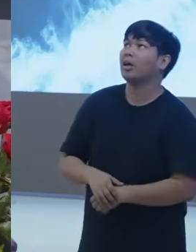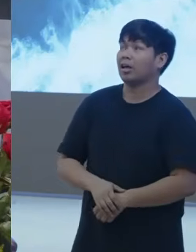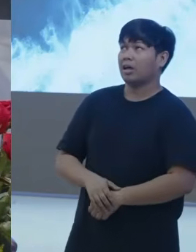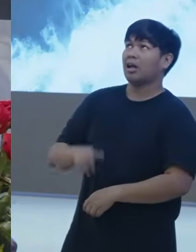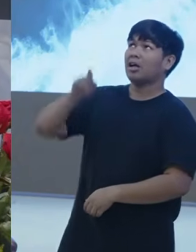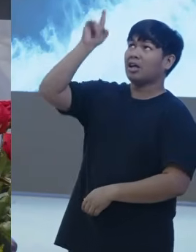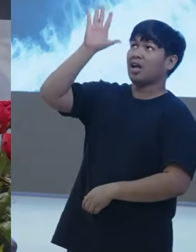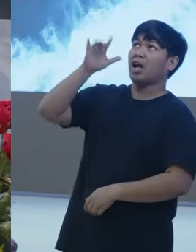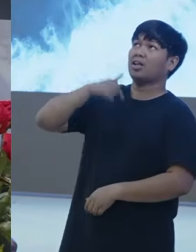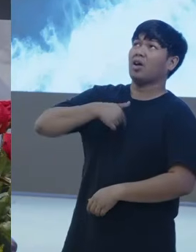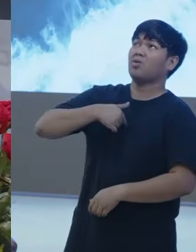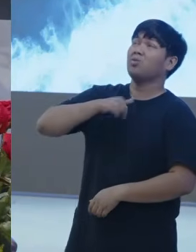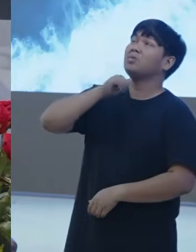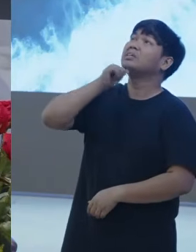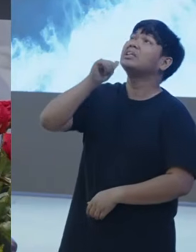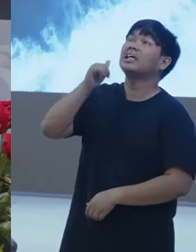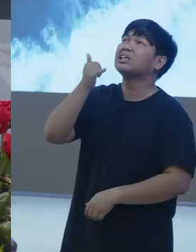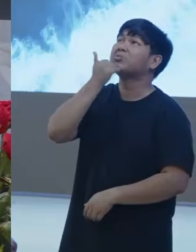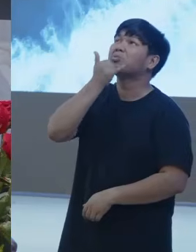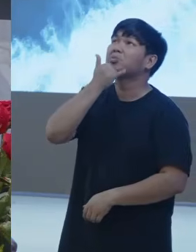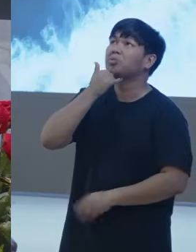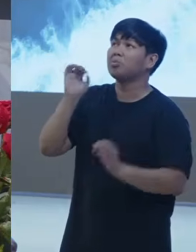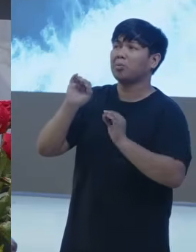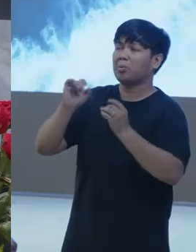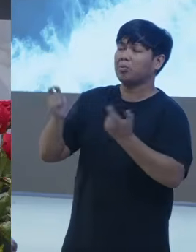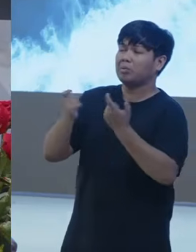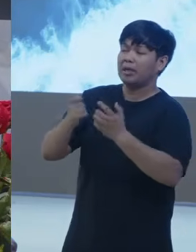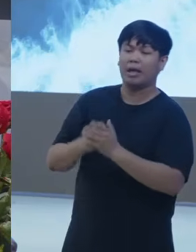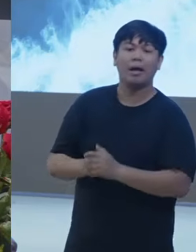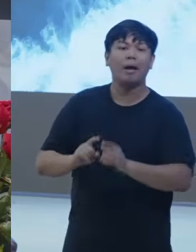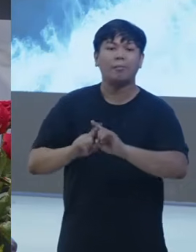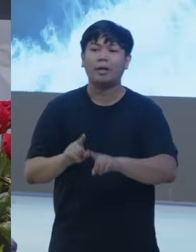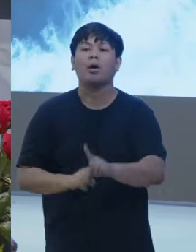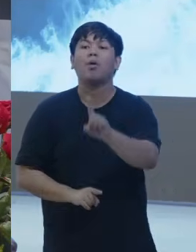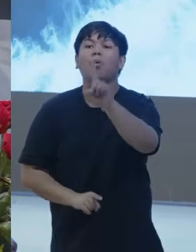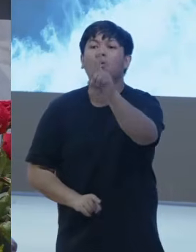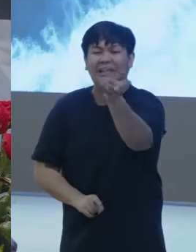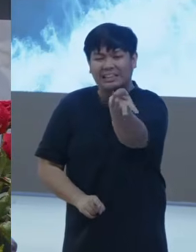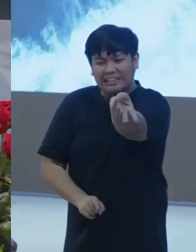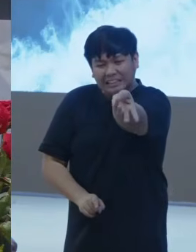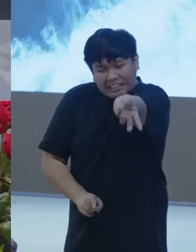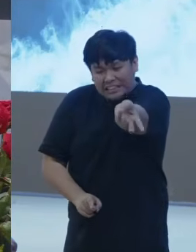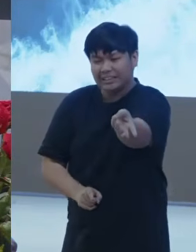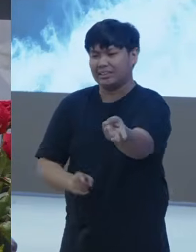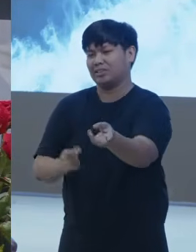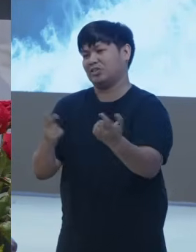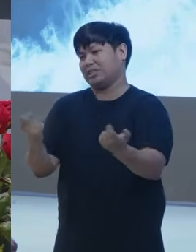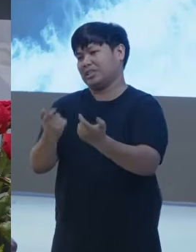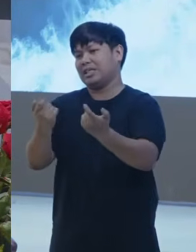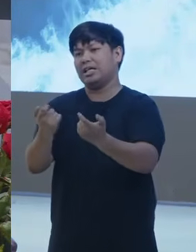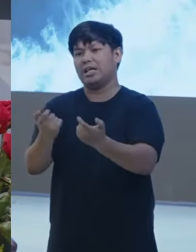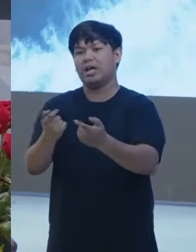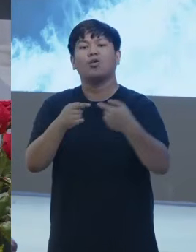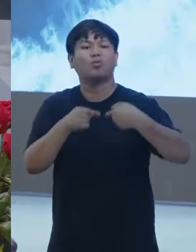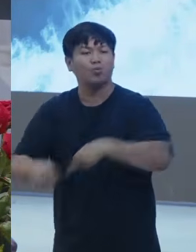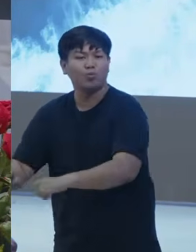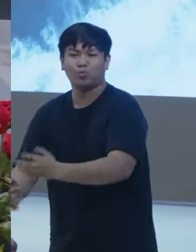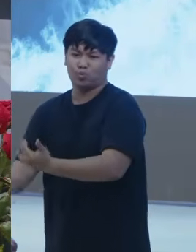lang po, kapatid. Isa lang. Nabali mo na ang buong utos. Isa